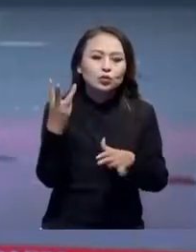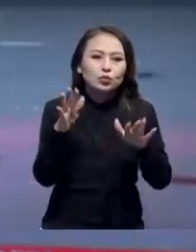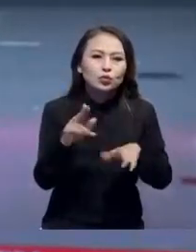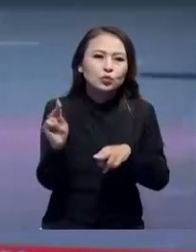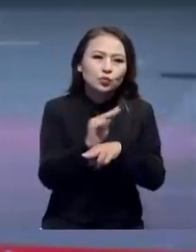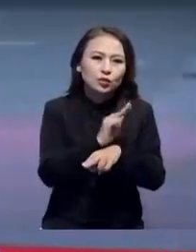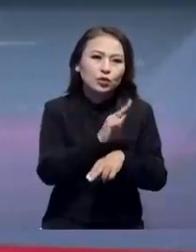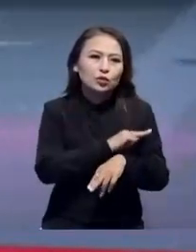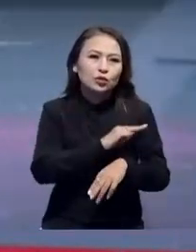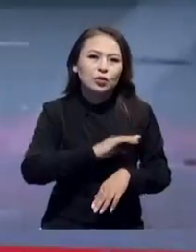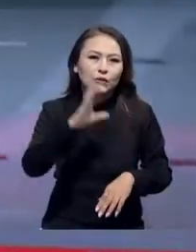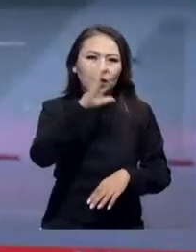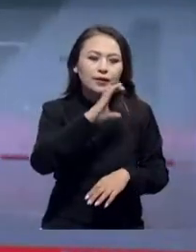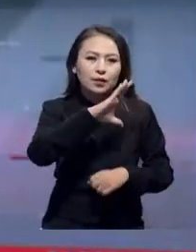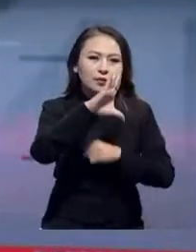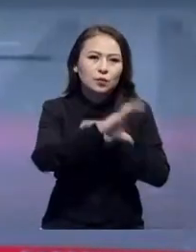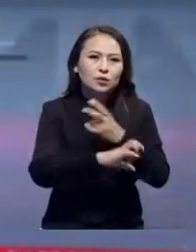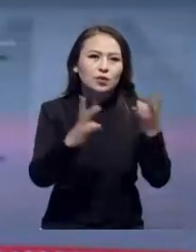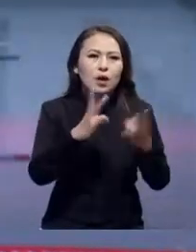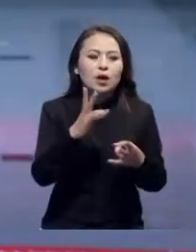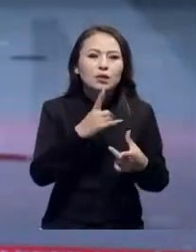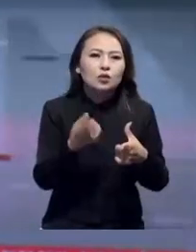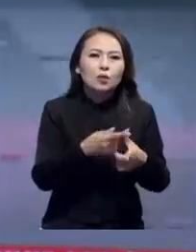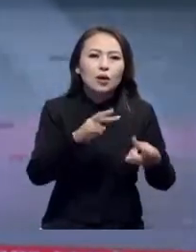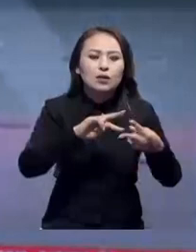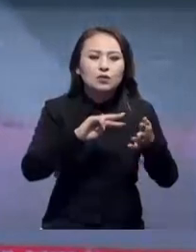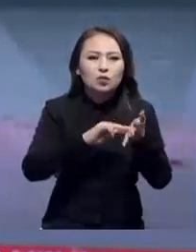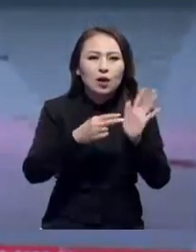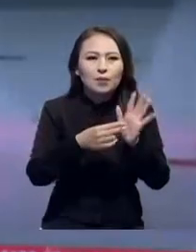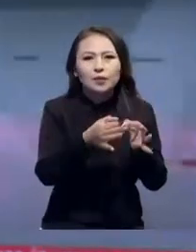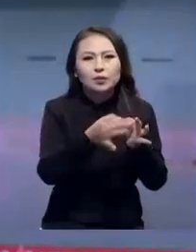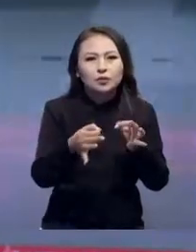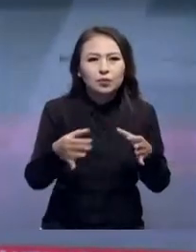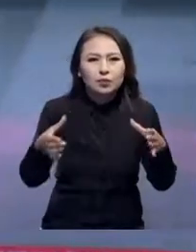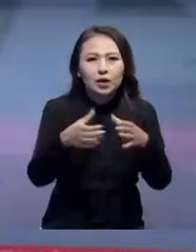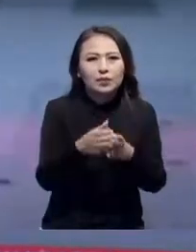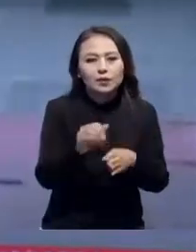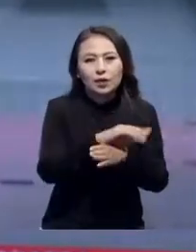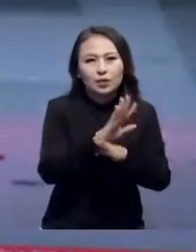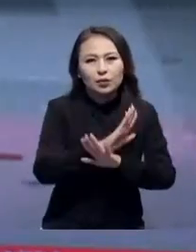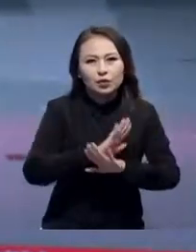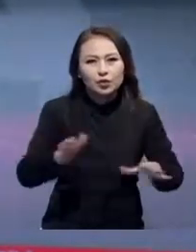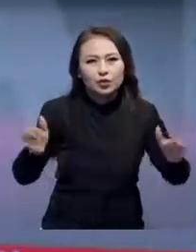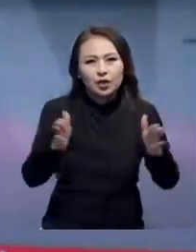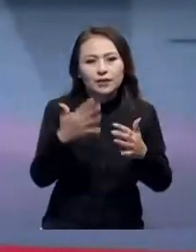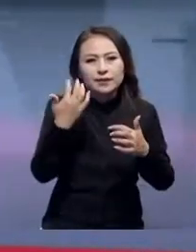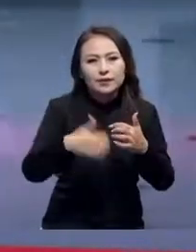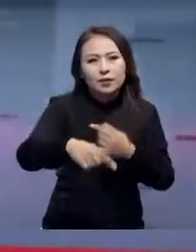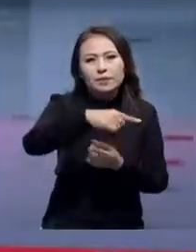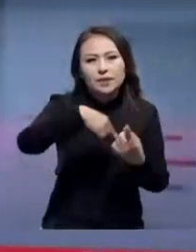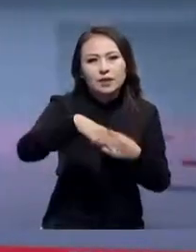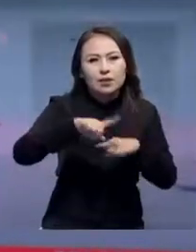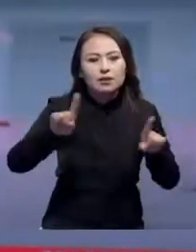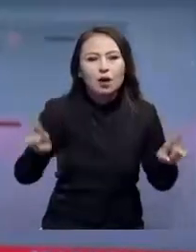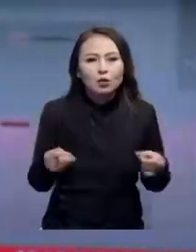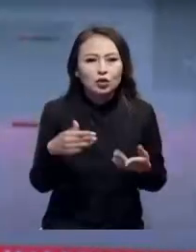тармағын толық жөндеу жұмыстары қыркүйек айында бітуі тиіс. Аталған жобалар аймақты көгілдір отынмен қамтып қана қоймай, шағын және орта бизнестің